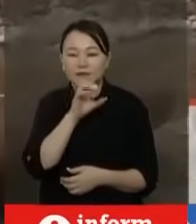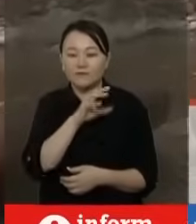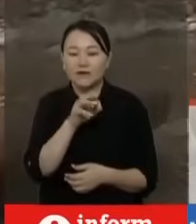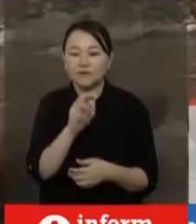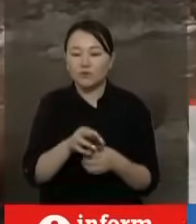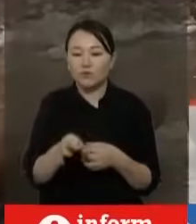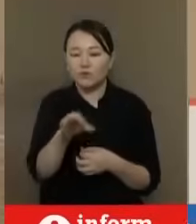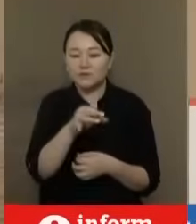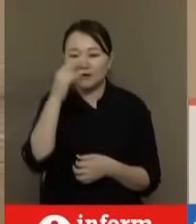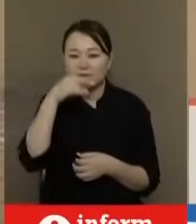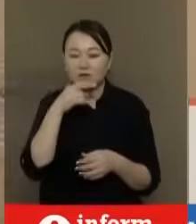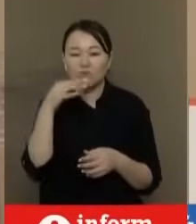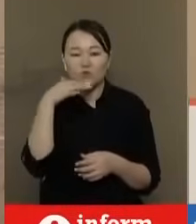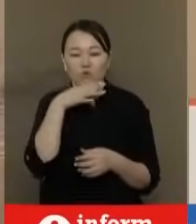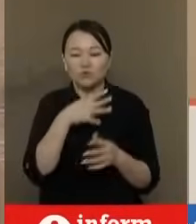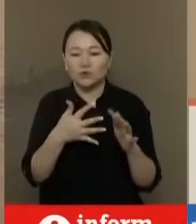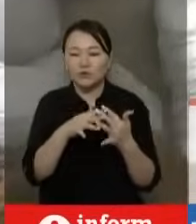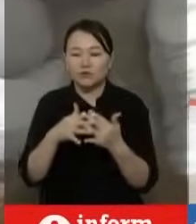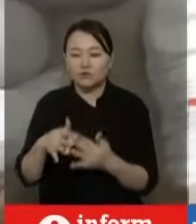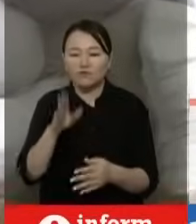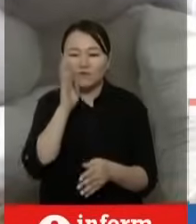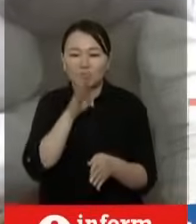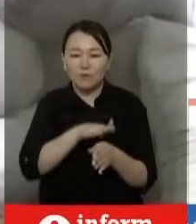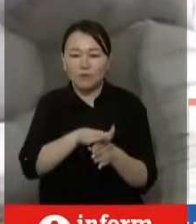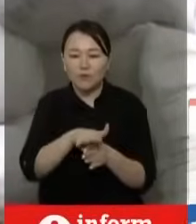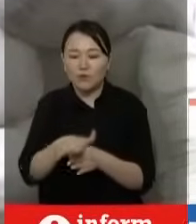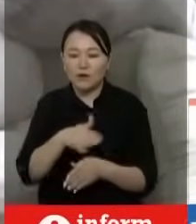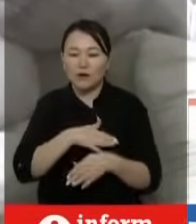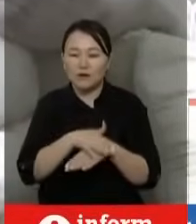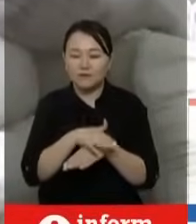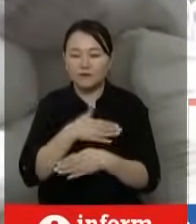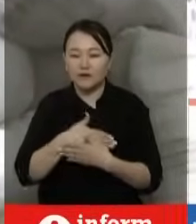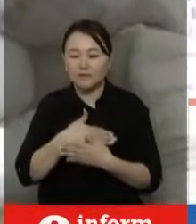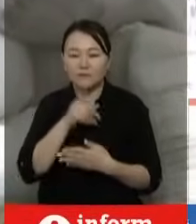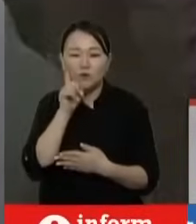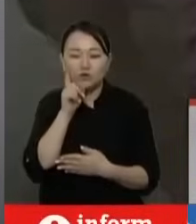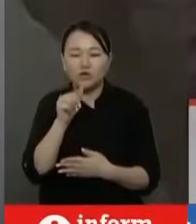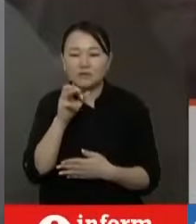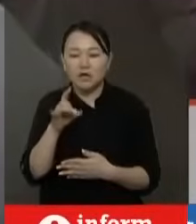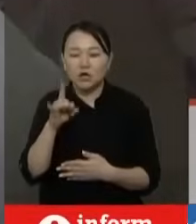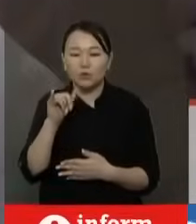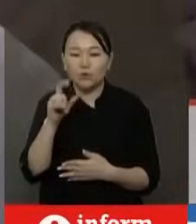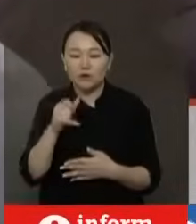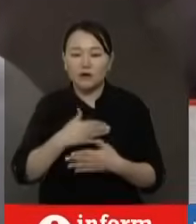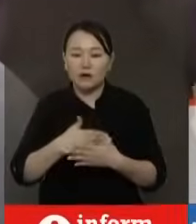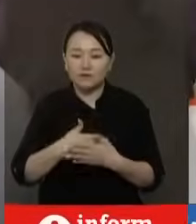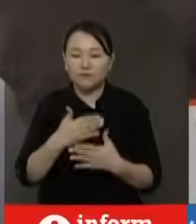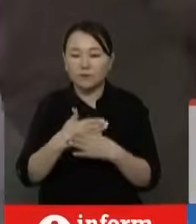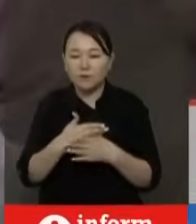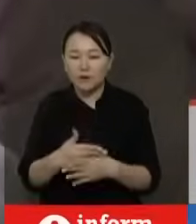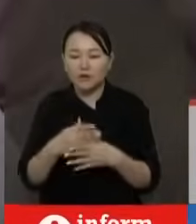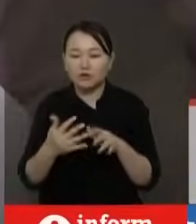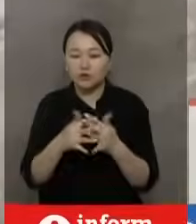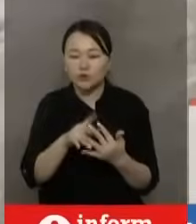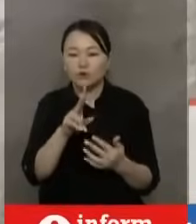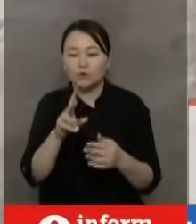областях Казахстана затопило множество населенных пунктов. Волонтеры и активисты молодежного крыла «Жастар Руха» активно помогают сельчанам, оказавшимся в